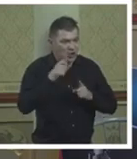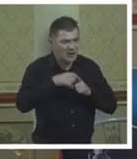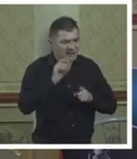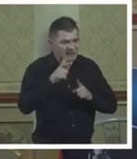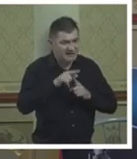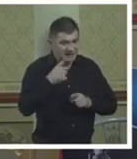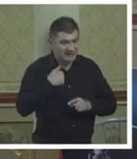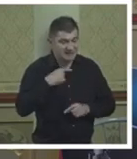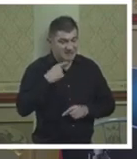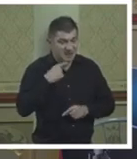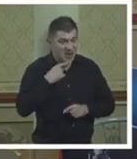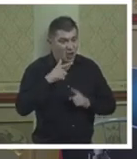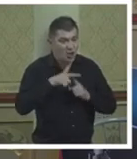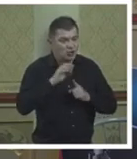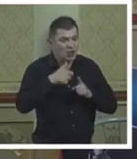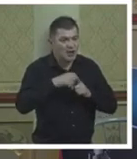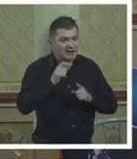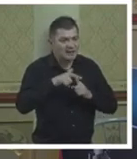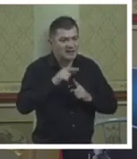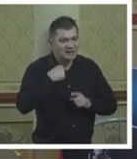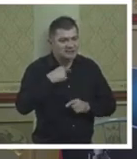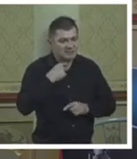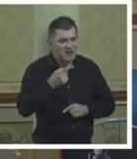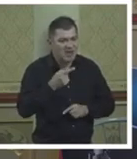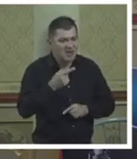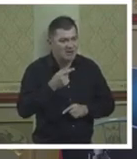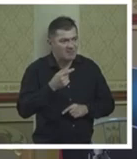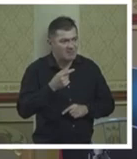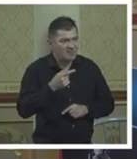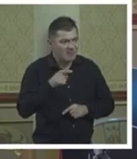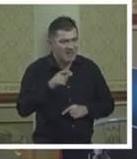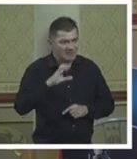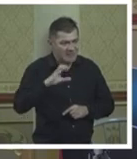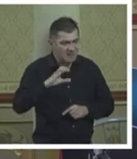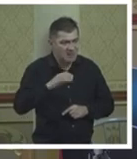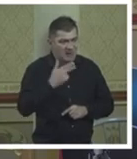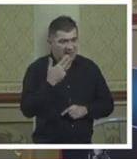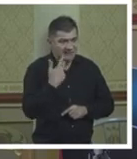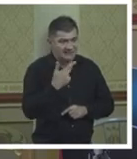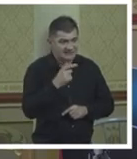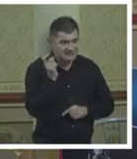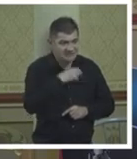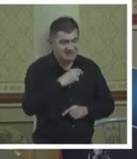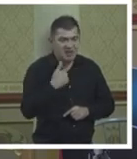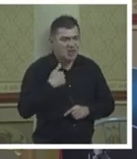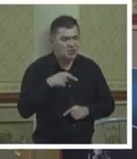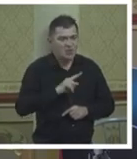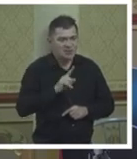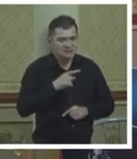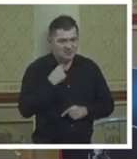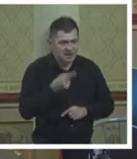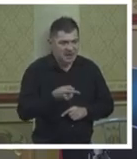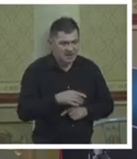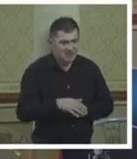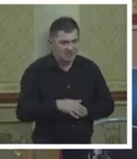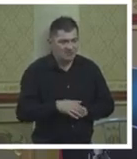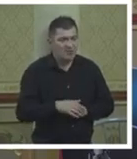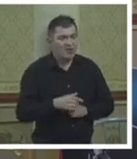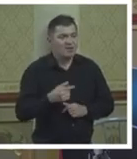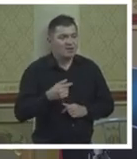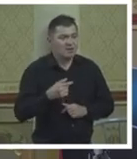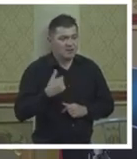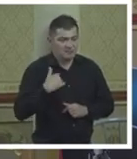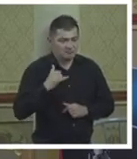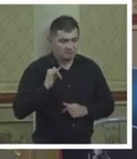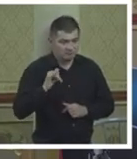da sam rekao da je Torkret, dozvolite mi, dakle, debel 30 cm, ne, nisam to rekao, nego smo